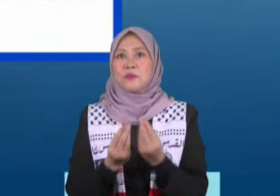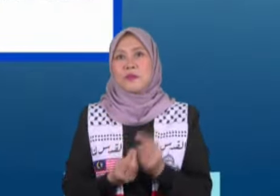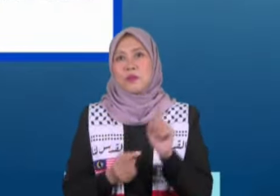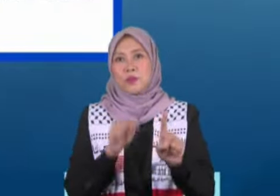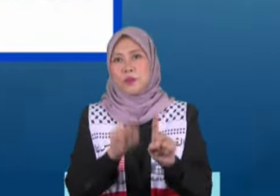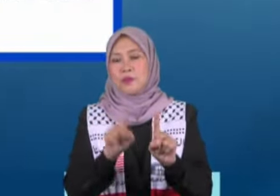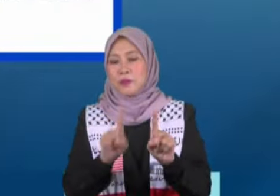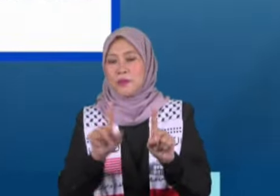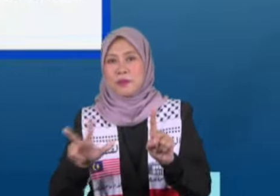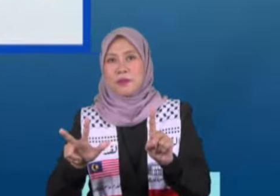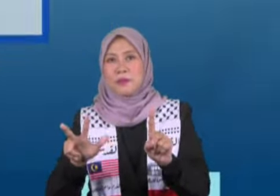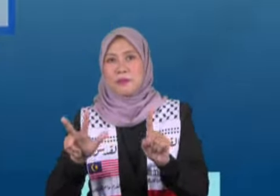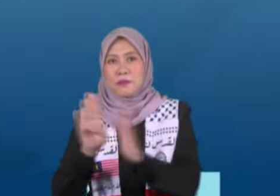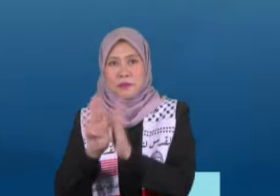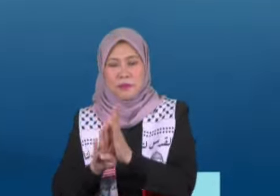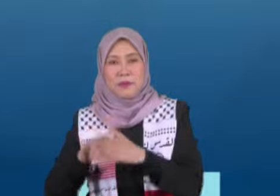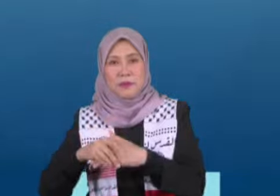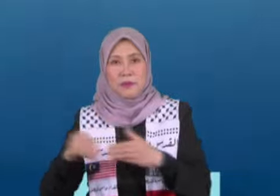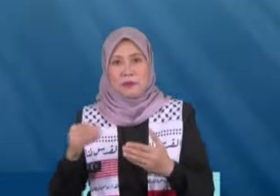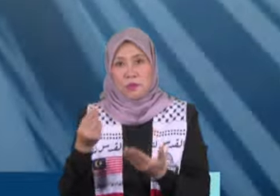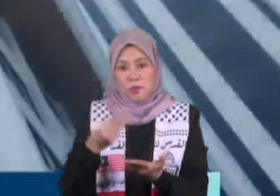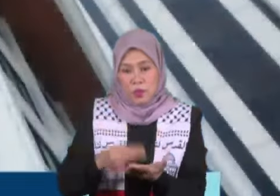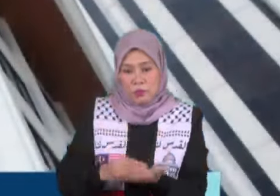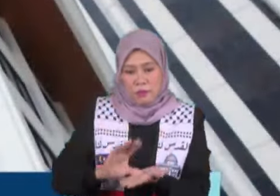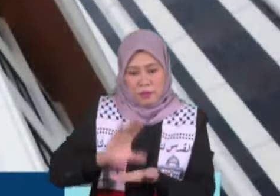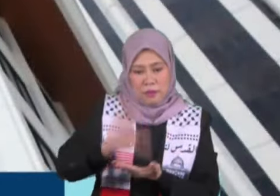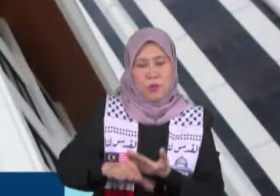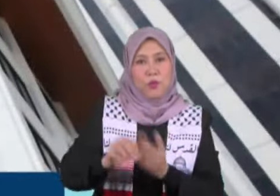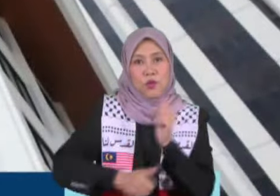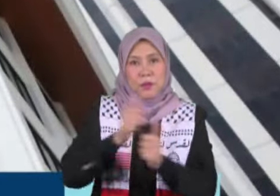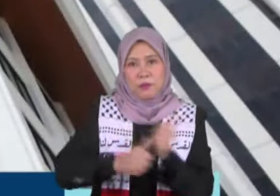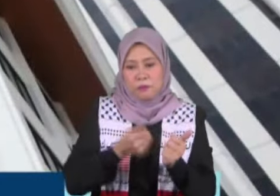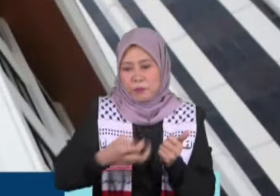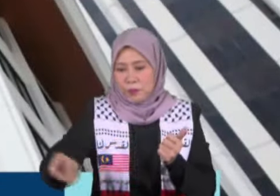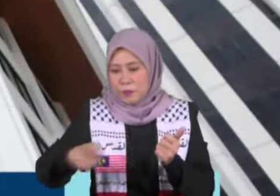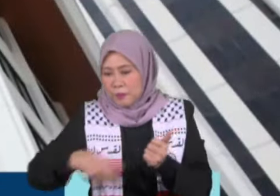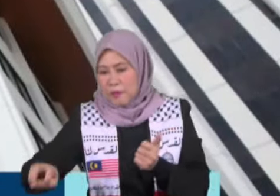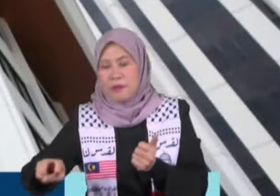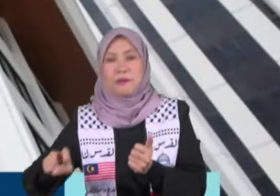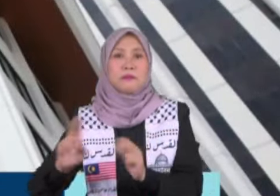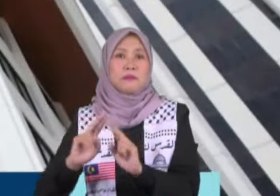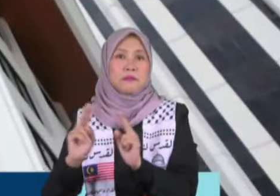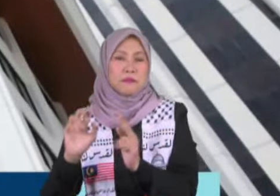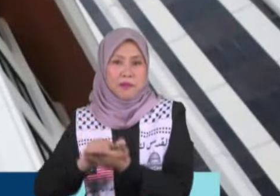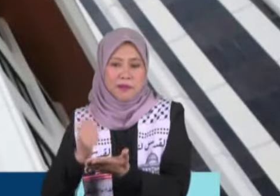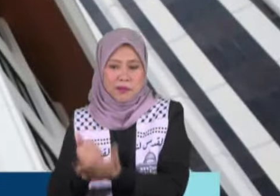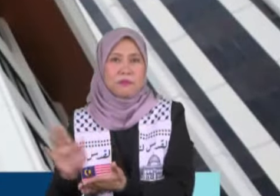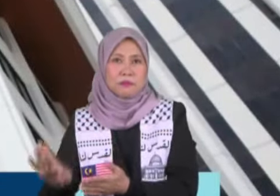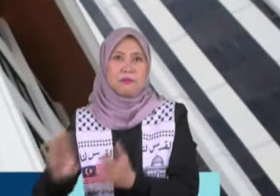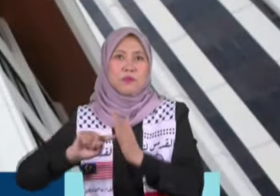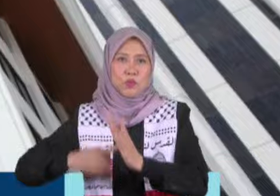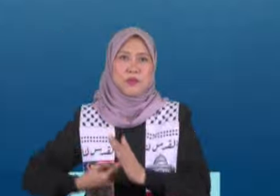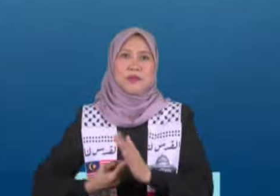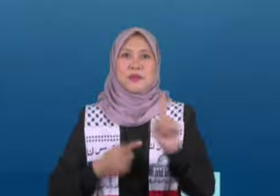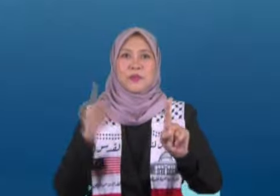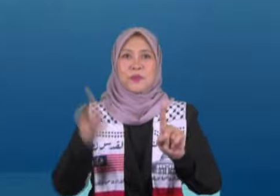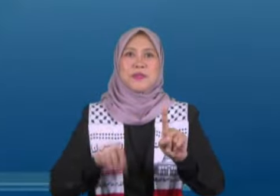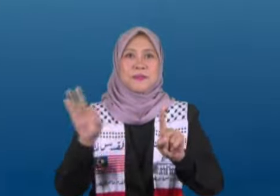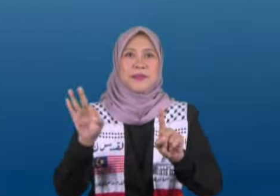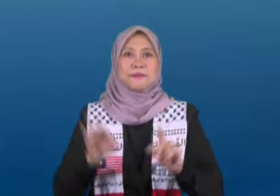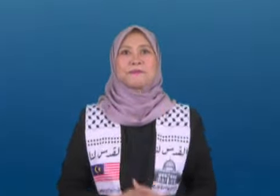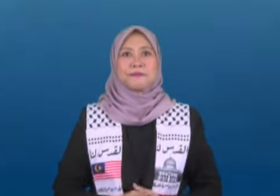RM1.13 bilion. Pengagihan akan dilaburkan semula secara automatik ke dalam akaun pemegang unit pada 1 September ini.